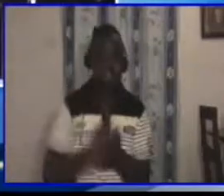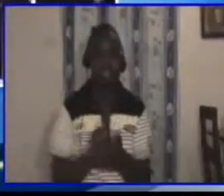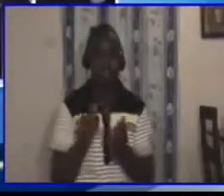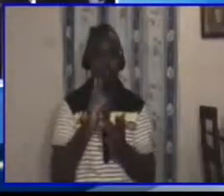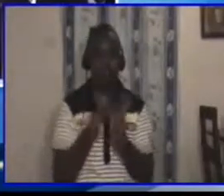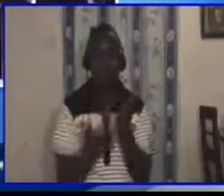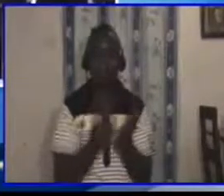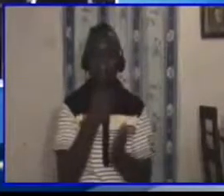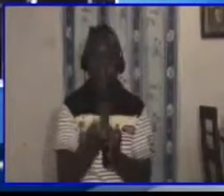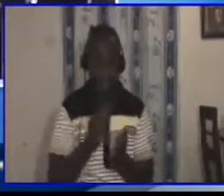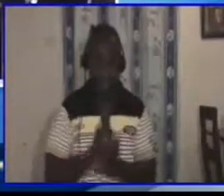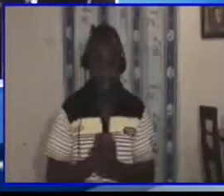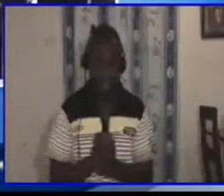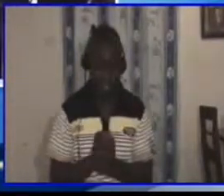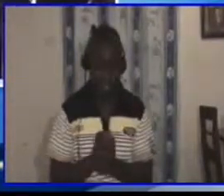gerusalemme